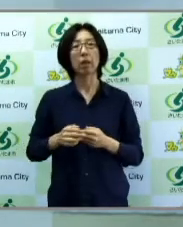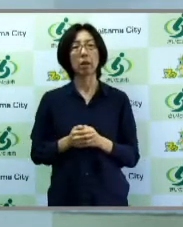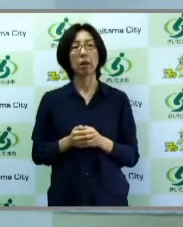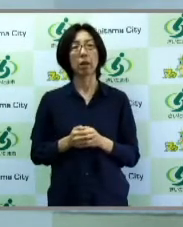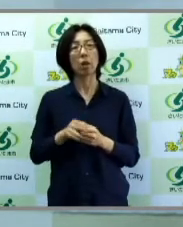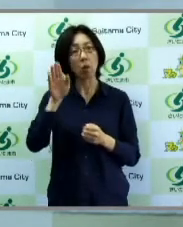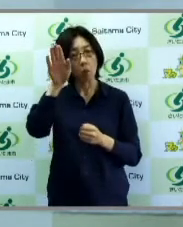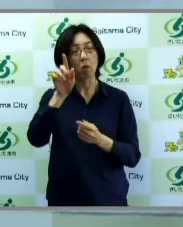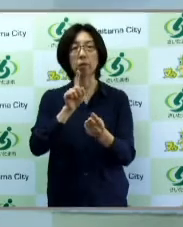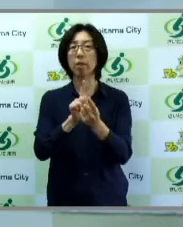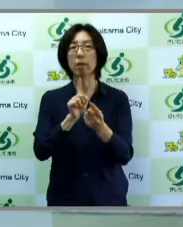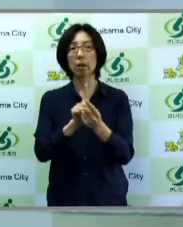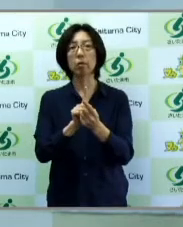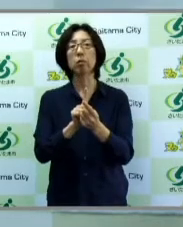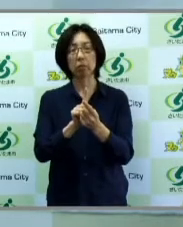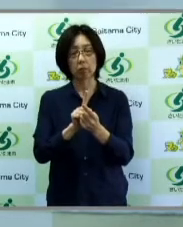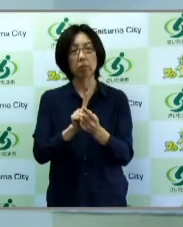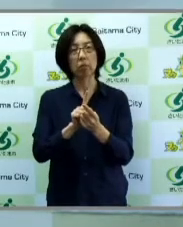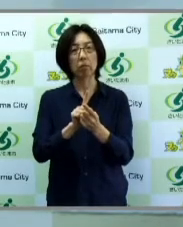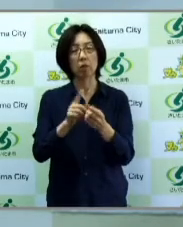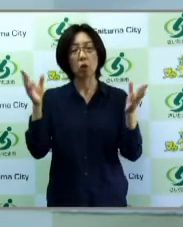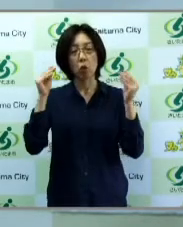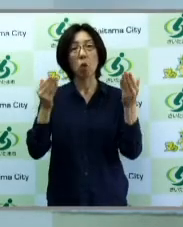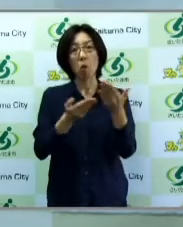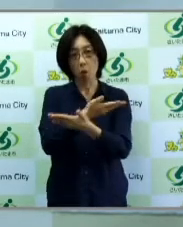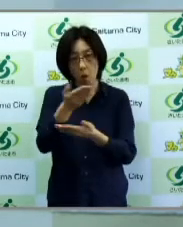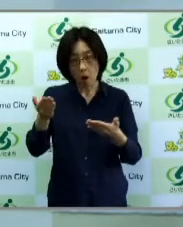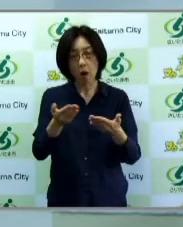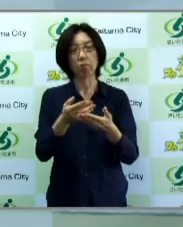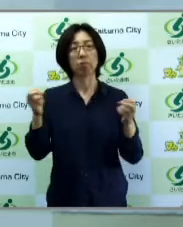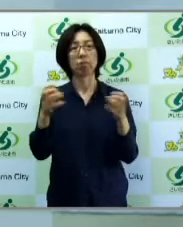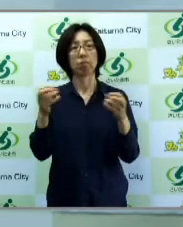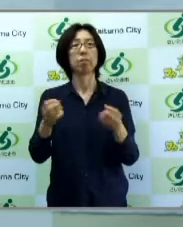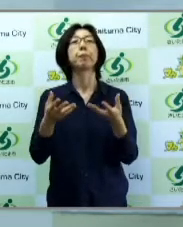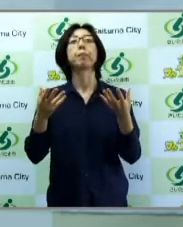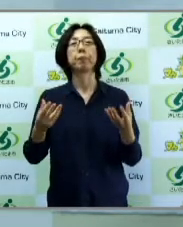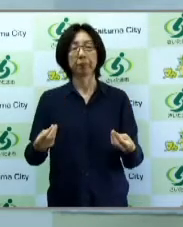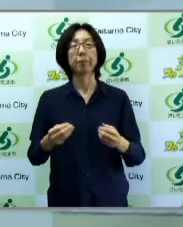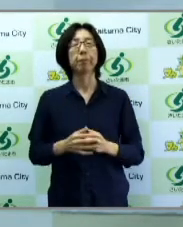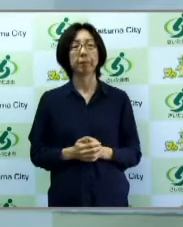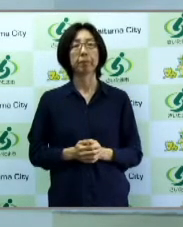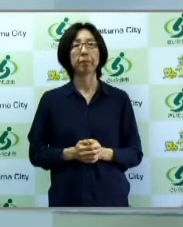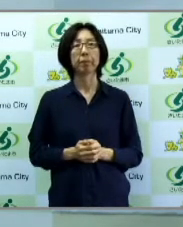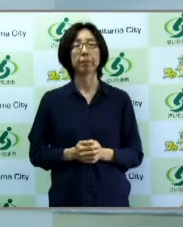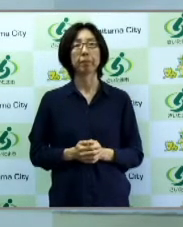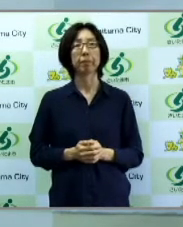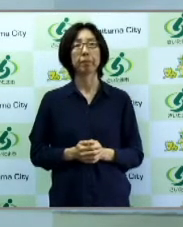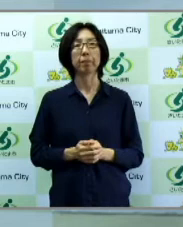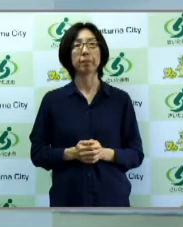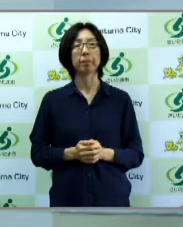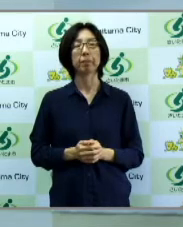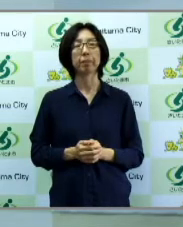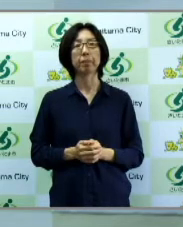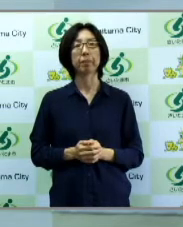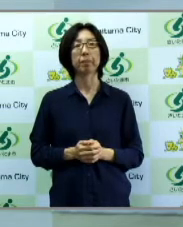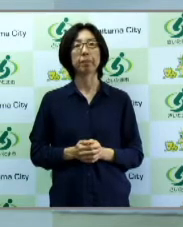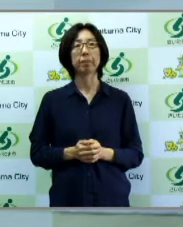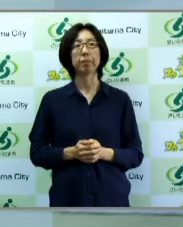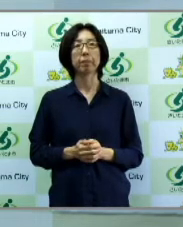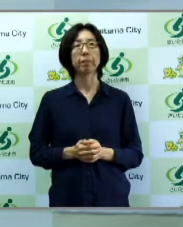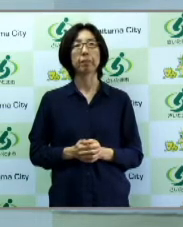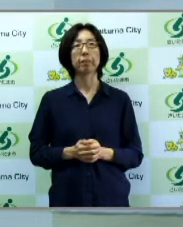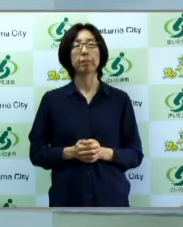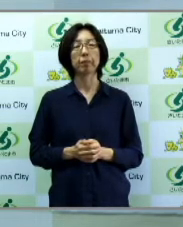症に対する対策などについて情報交換をさせていただきました。次に対象